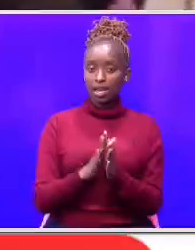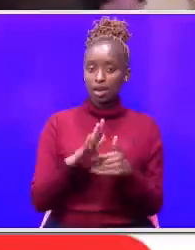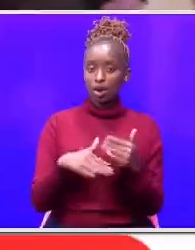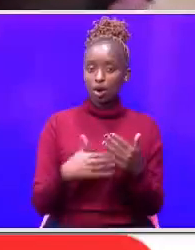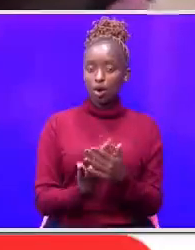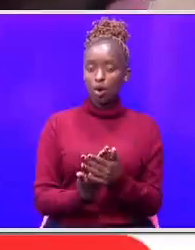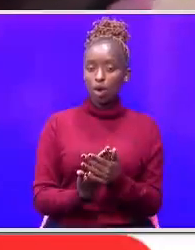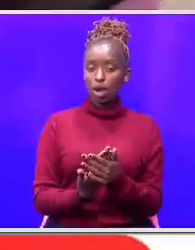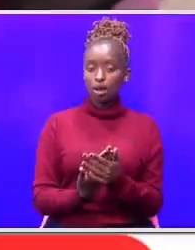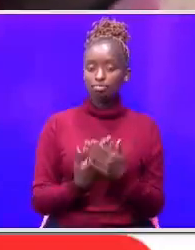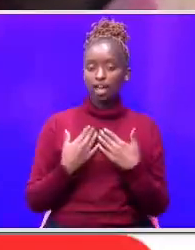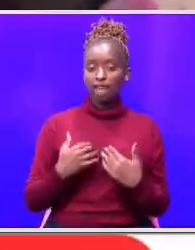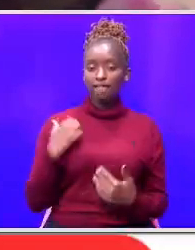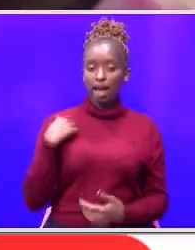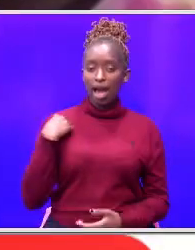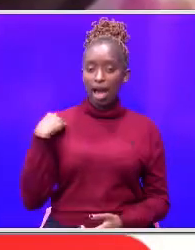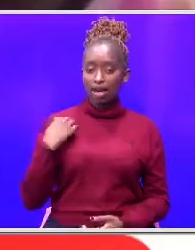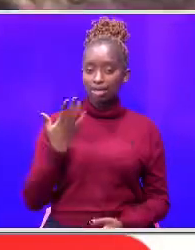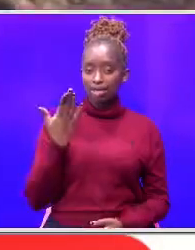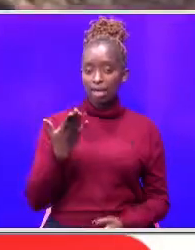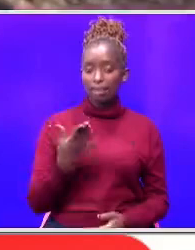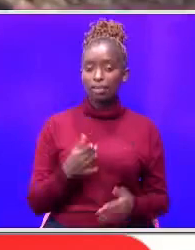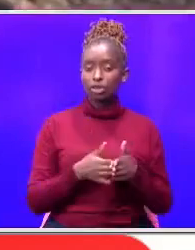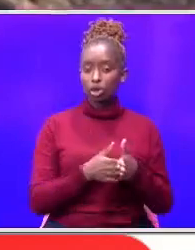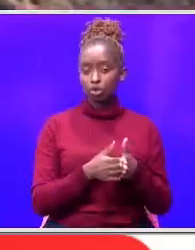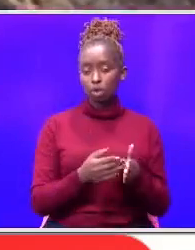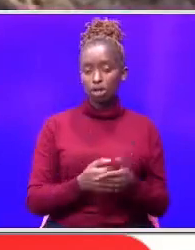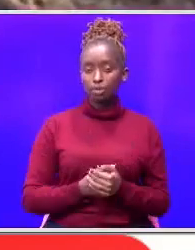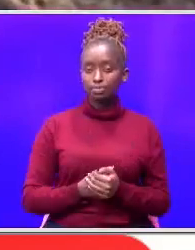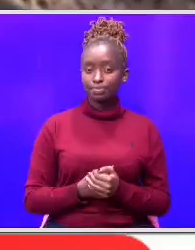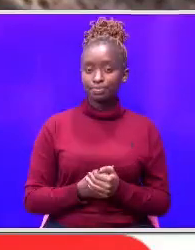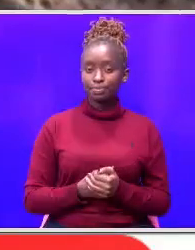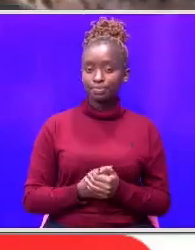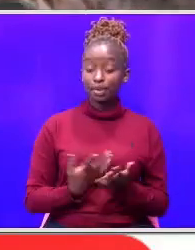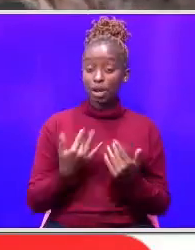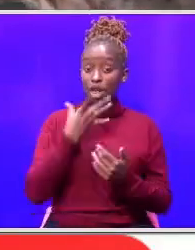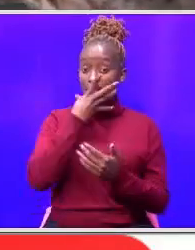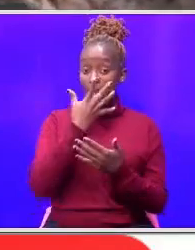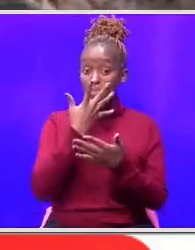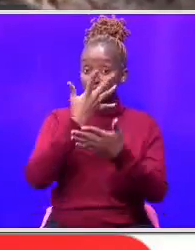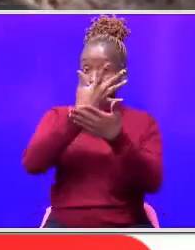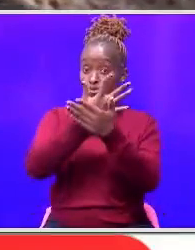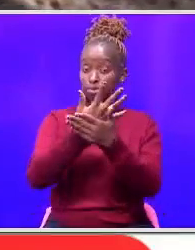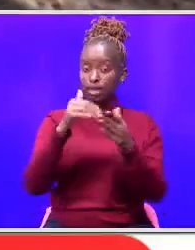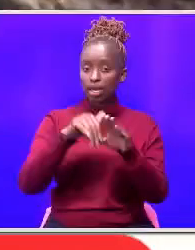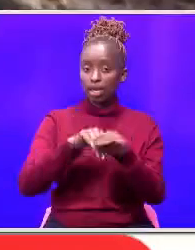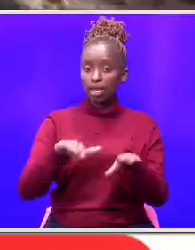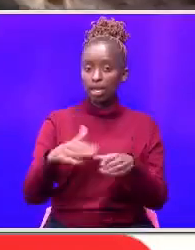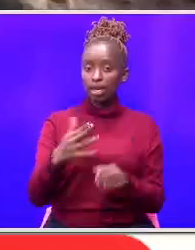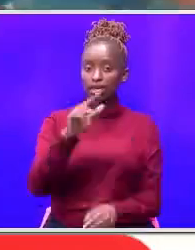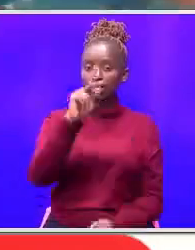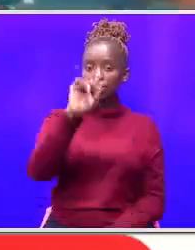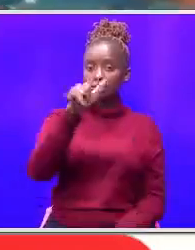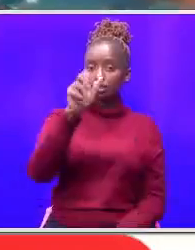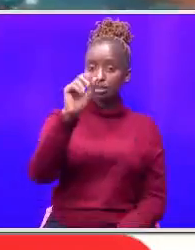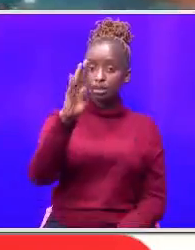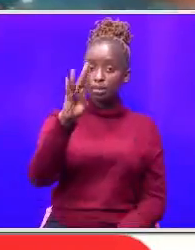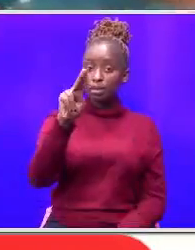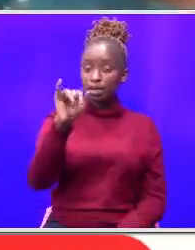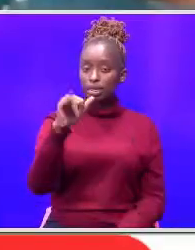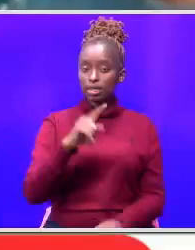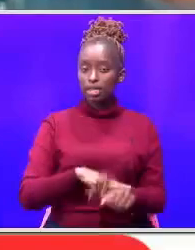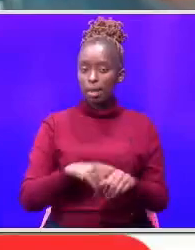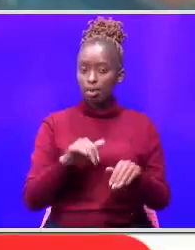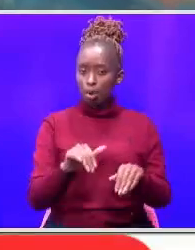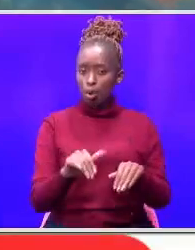akawanajisha. Muuaji huyo sasa kwa jina Chege Kahuni amezuiliwa katika kituo cha polisi cha Njabini, akingoja kufanyiwa